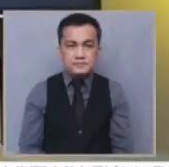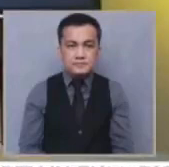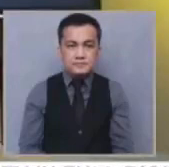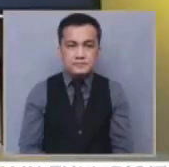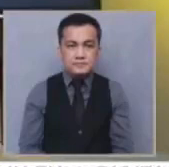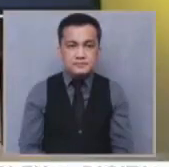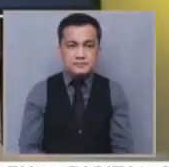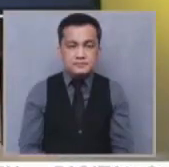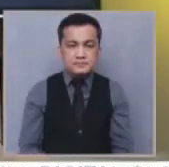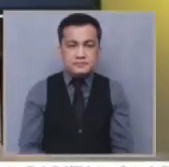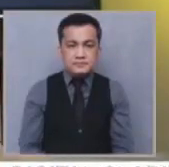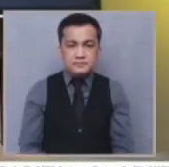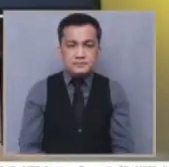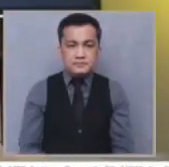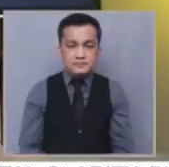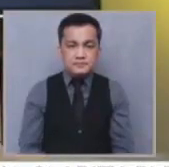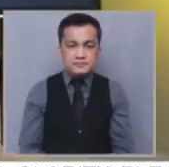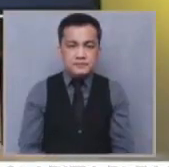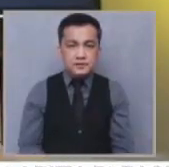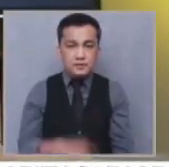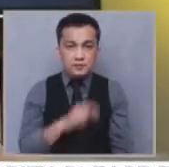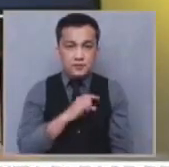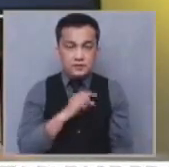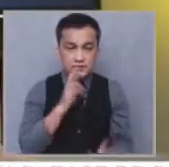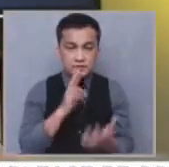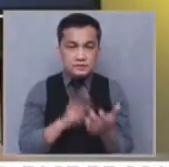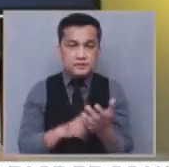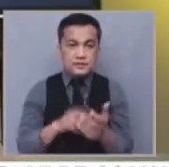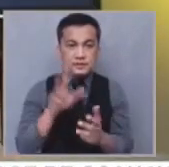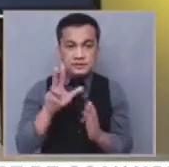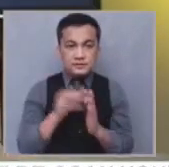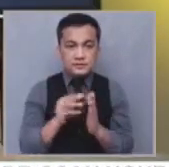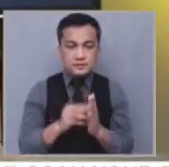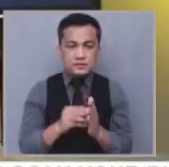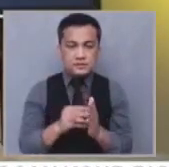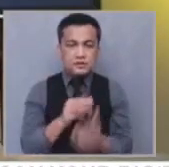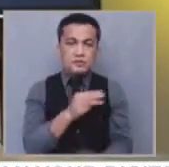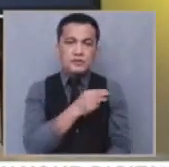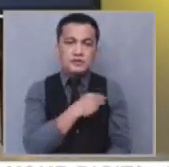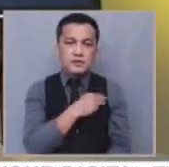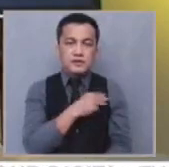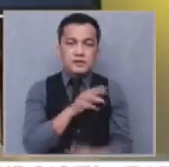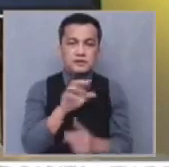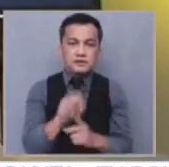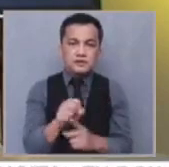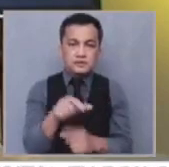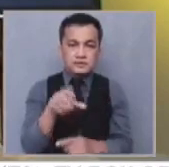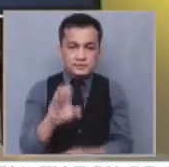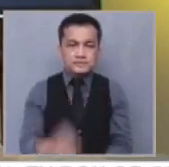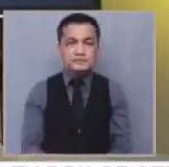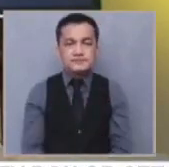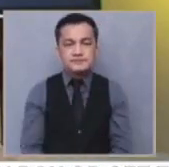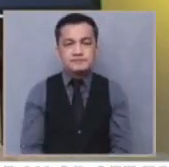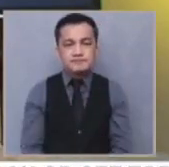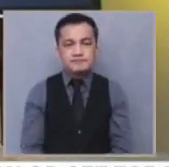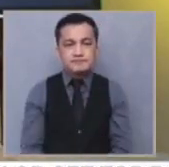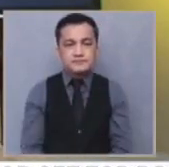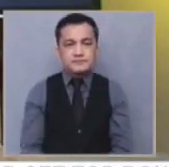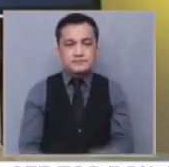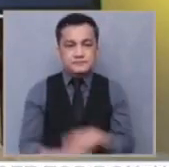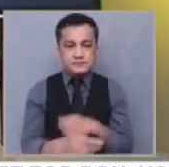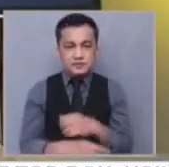Sa police report, higit 3 milyong pisong alaga ng marijuana na sabat sa Quezon City. Provincial target listed